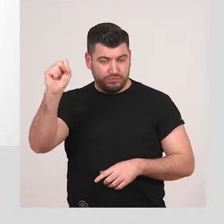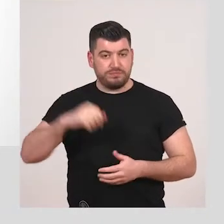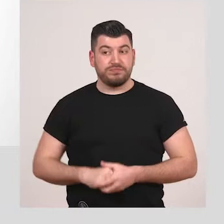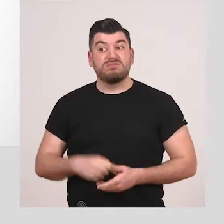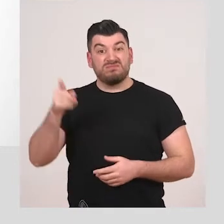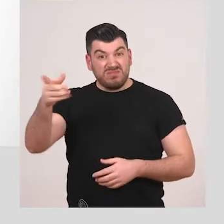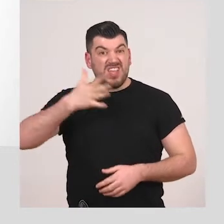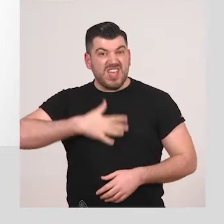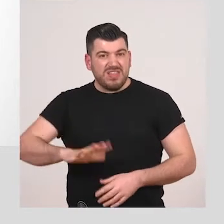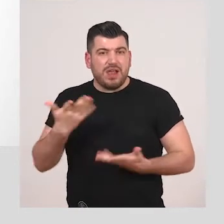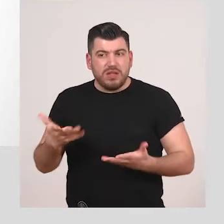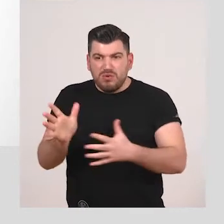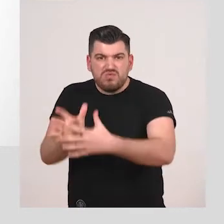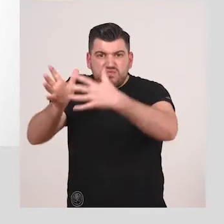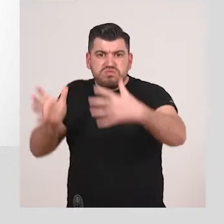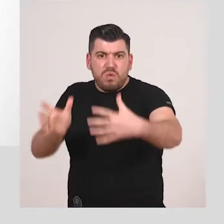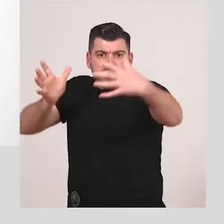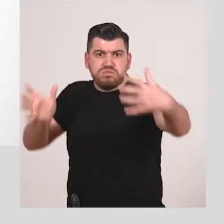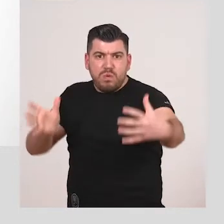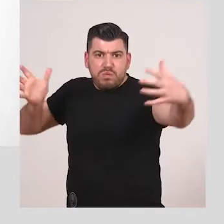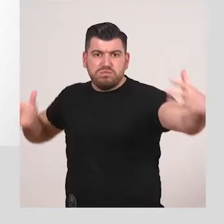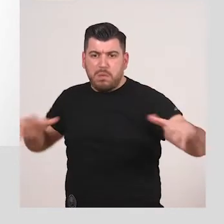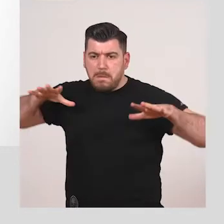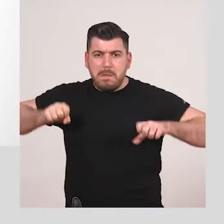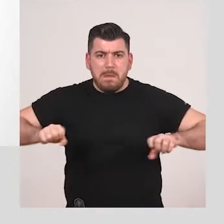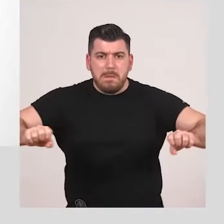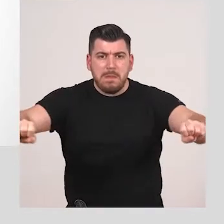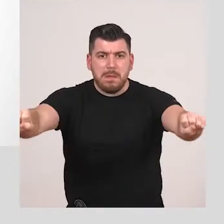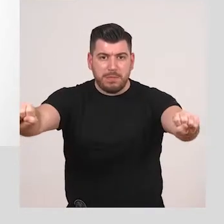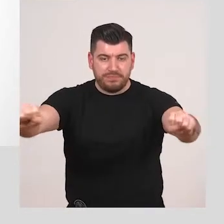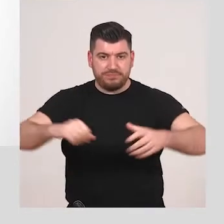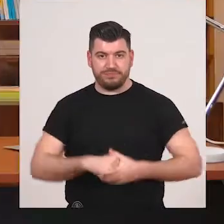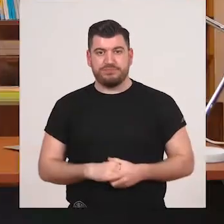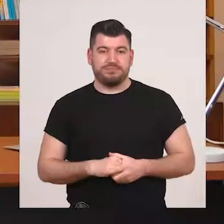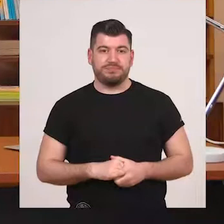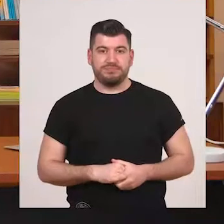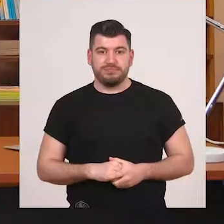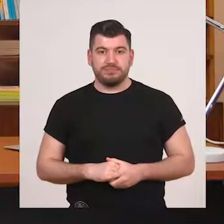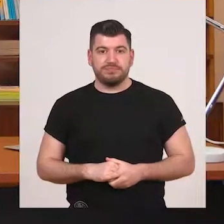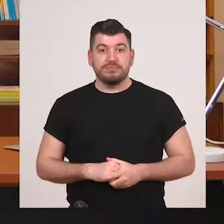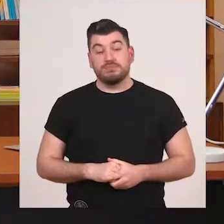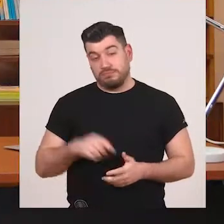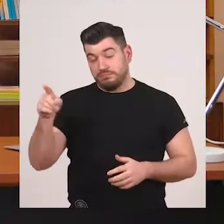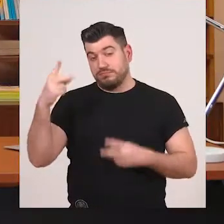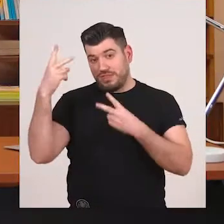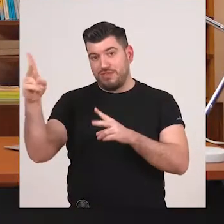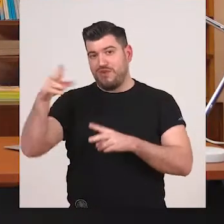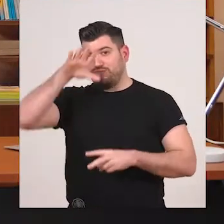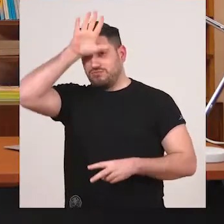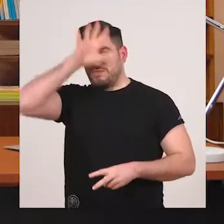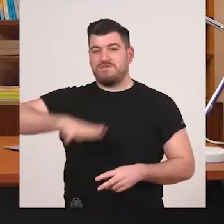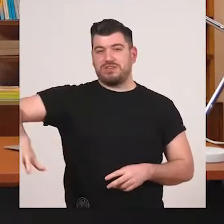να μεγαλώσουν ακόμα περισσότερο το βασίλειό τους, την αυτοκρατορία τους.